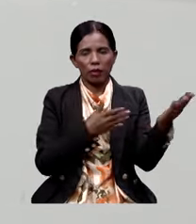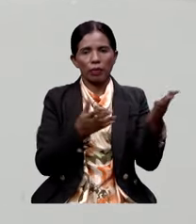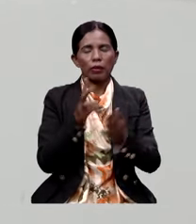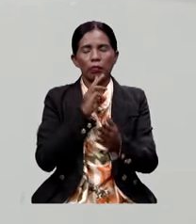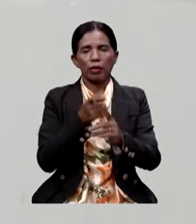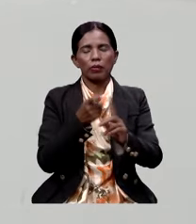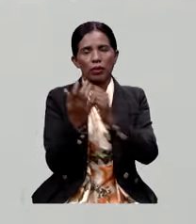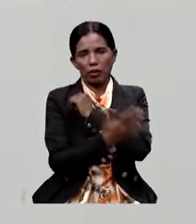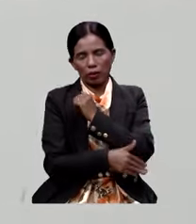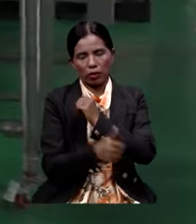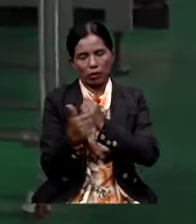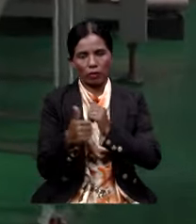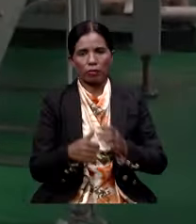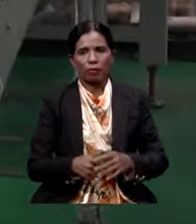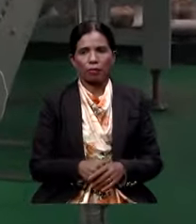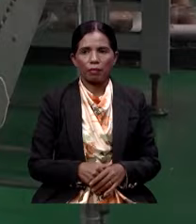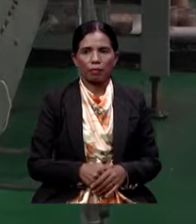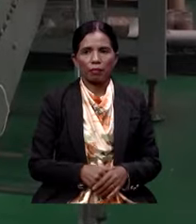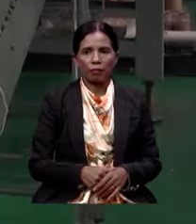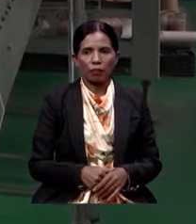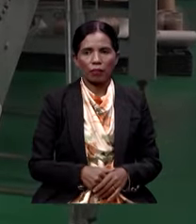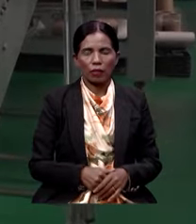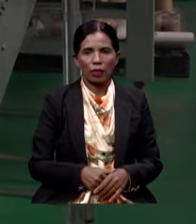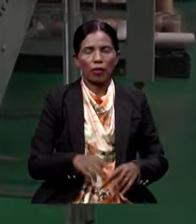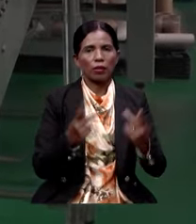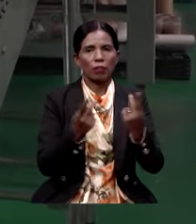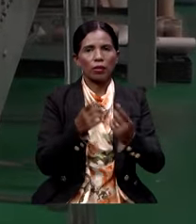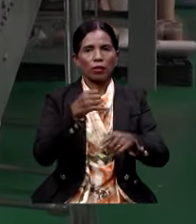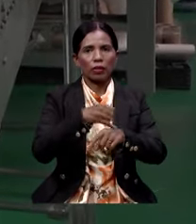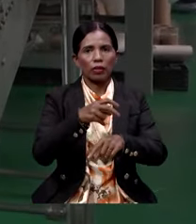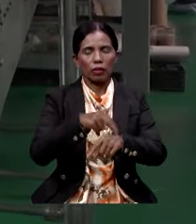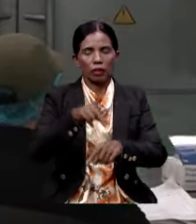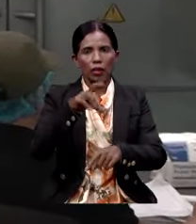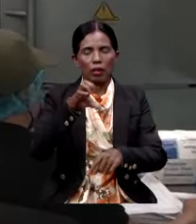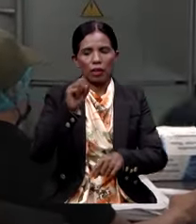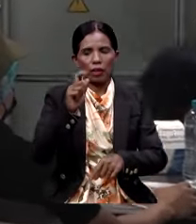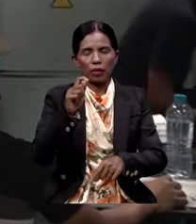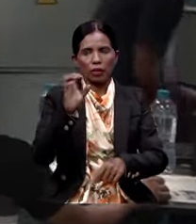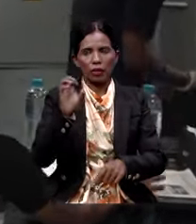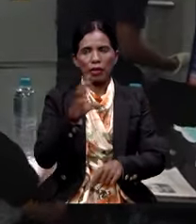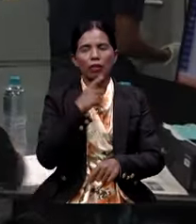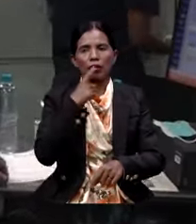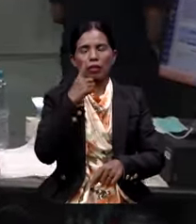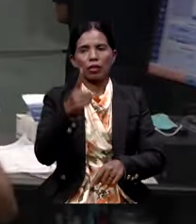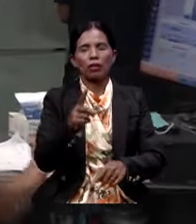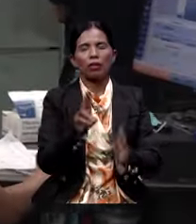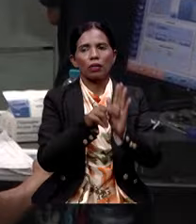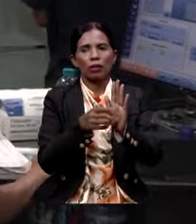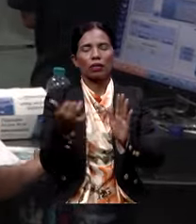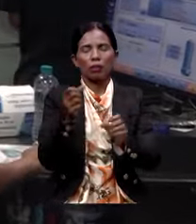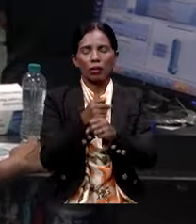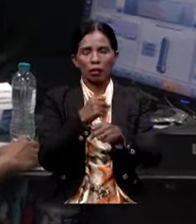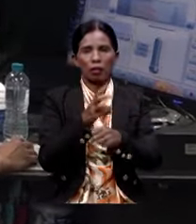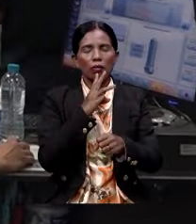B importado sida. Entretanto, empresário internacional Leste Food and Beverage hateten cada hora sira bele produz